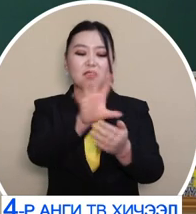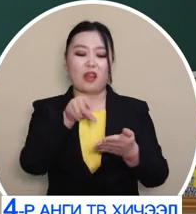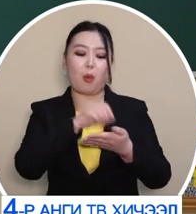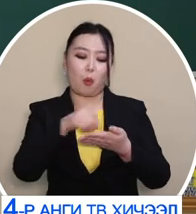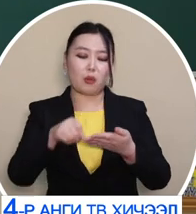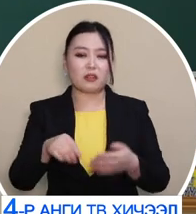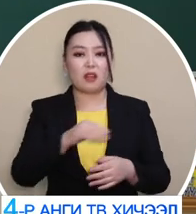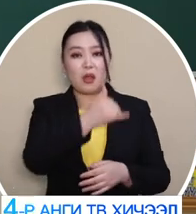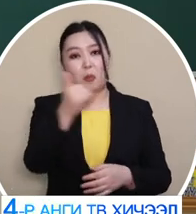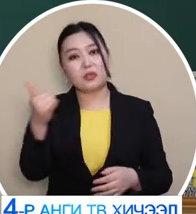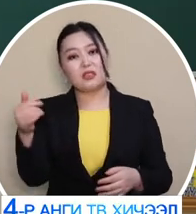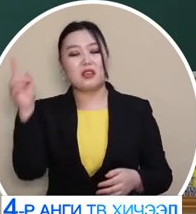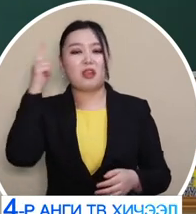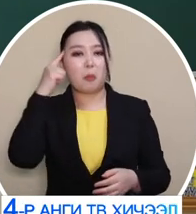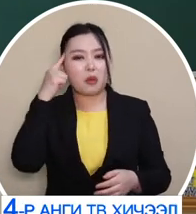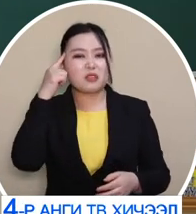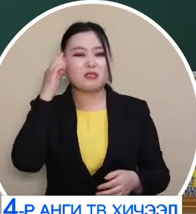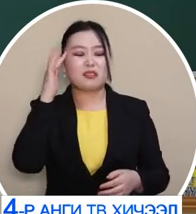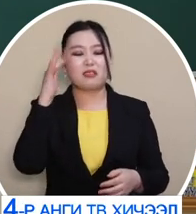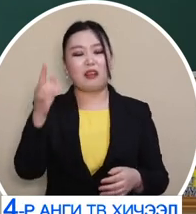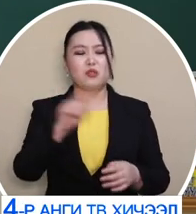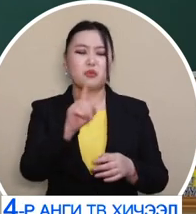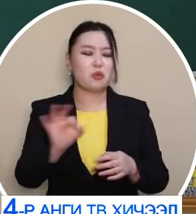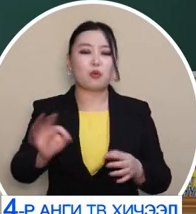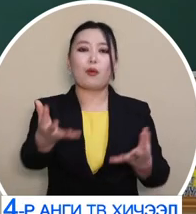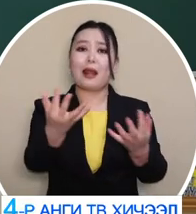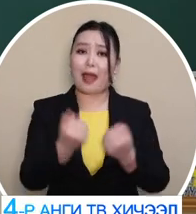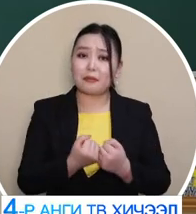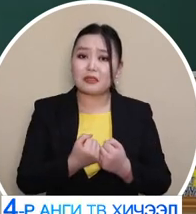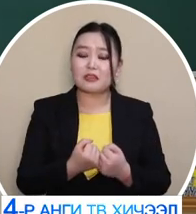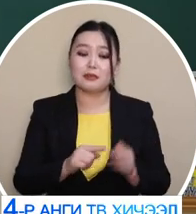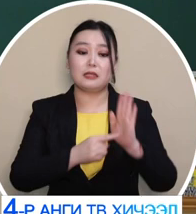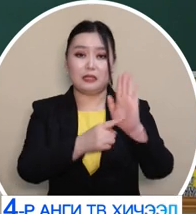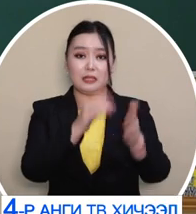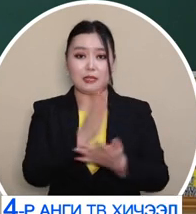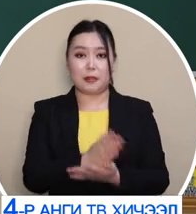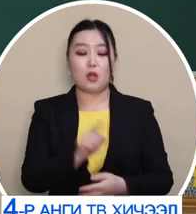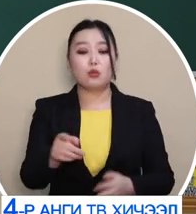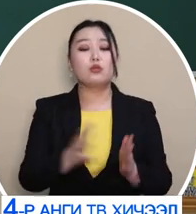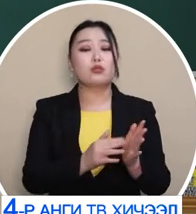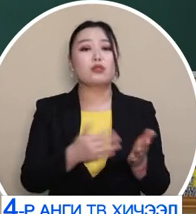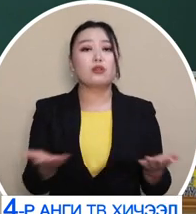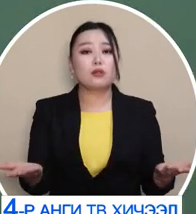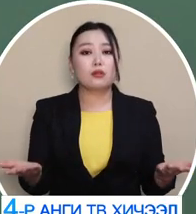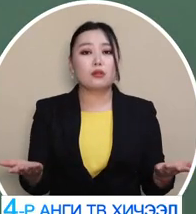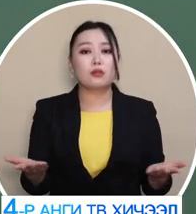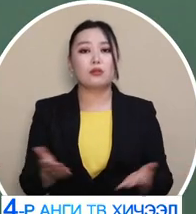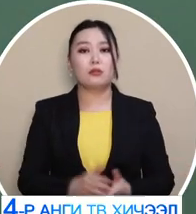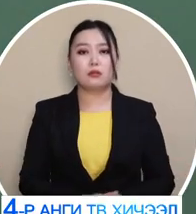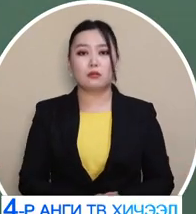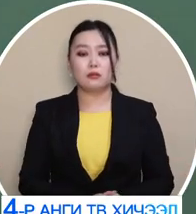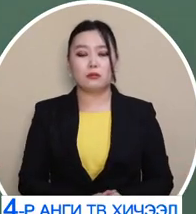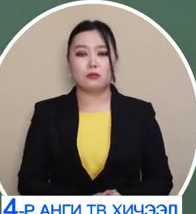бодсон санааг зөвшөөрөлгүйгээр авдаг гэсэн санааг энд илэрхийлсэн. Тэгэхээр түүний дутагдал бол